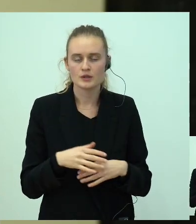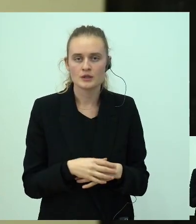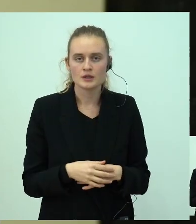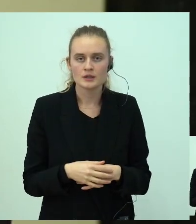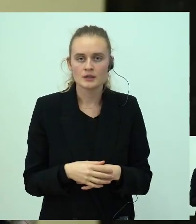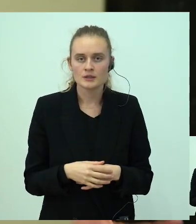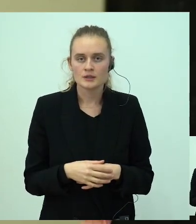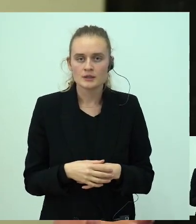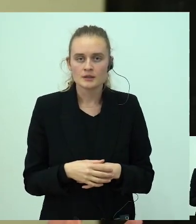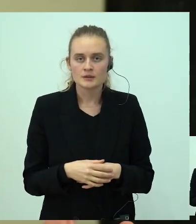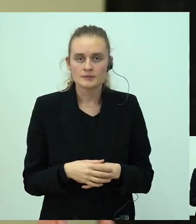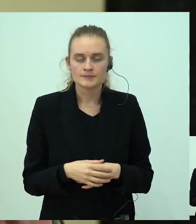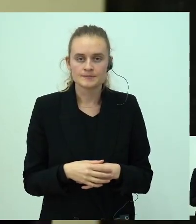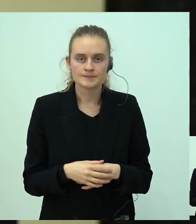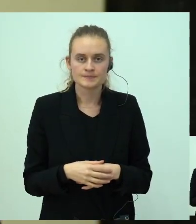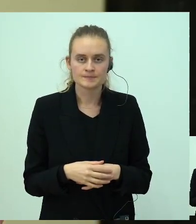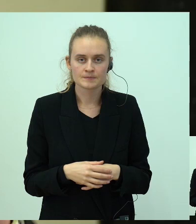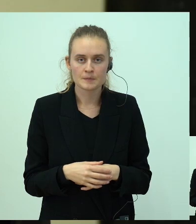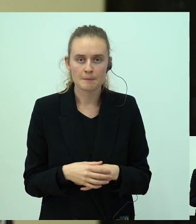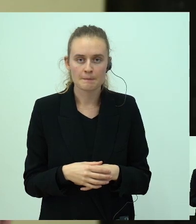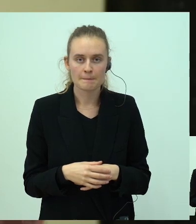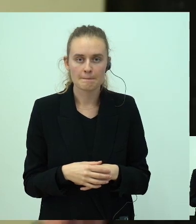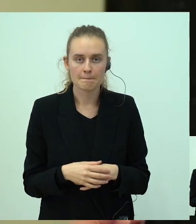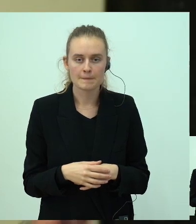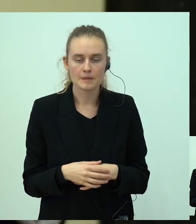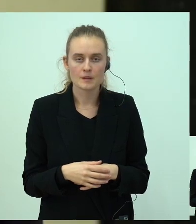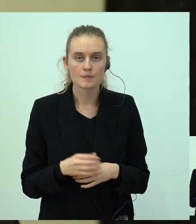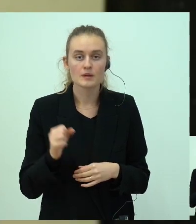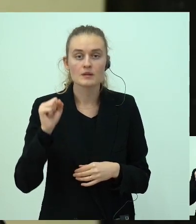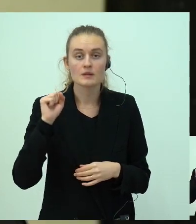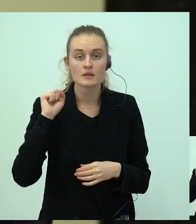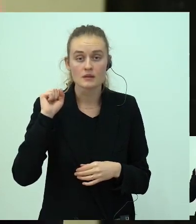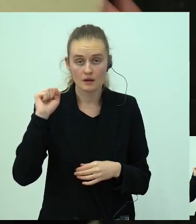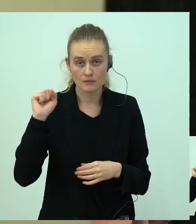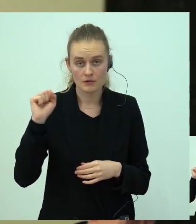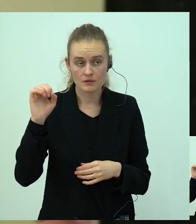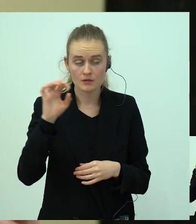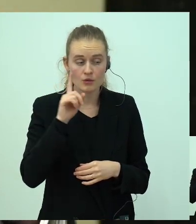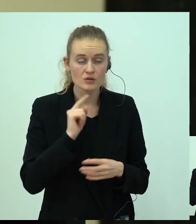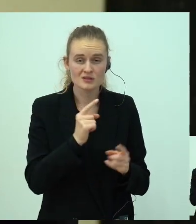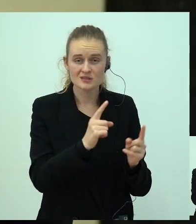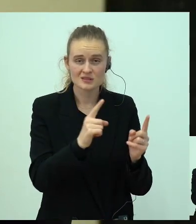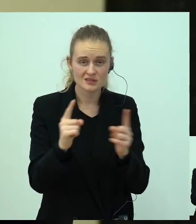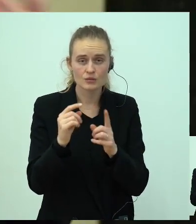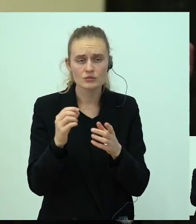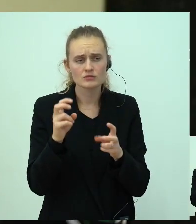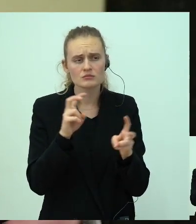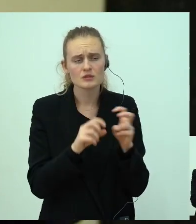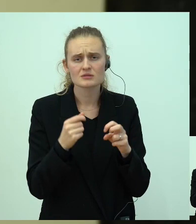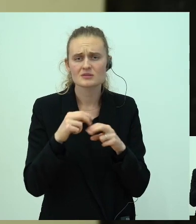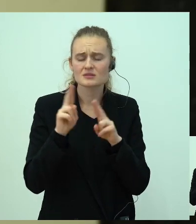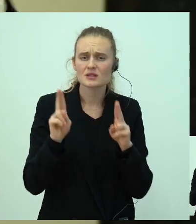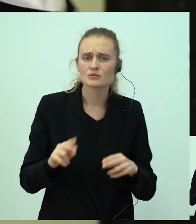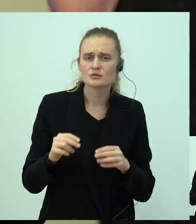Tad kągi mes darome, ko mes imamės siekiant apsaugoti demokratijas? Ar ieškome kažkokių tarptautinių